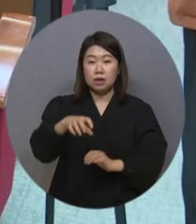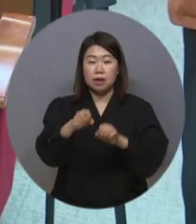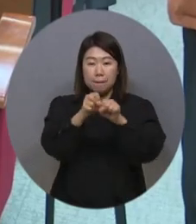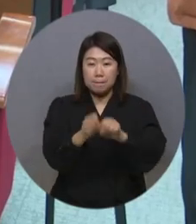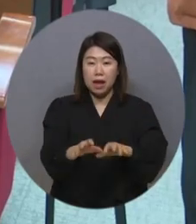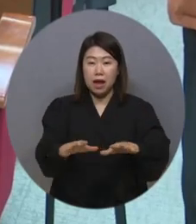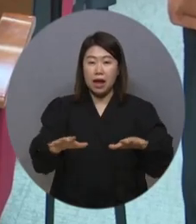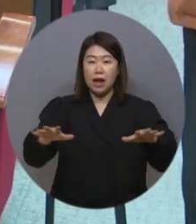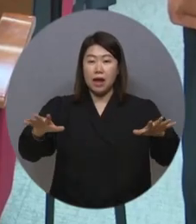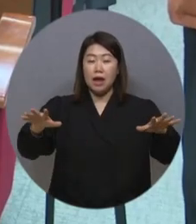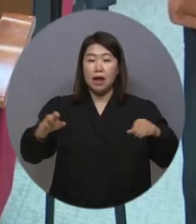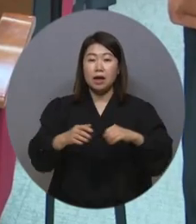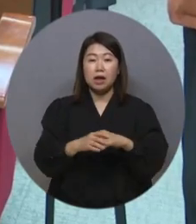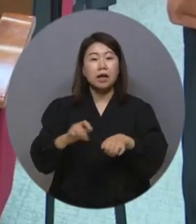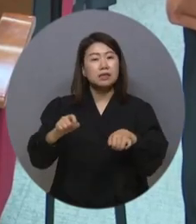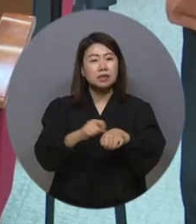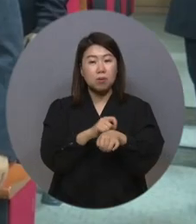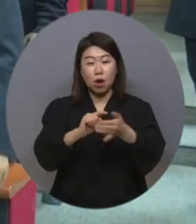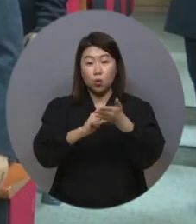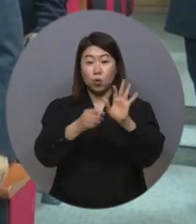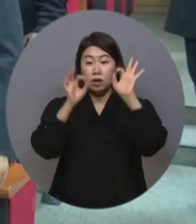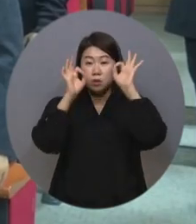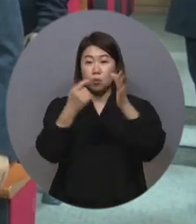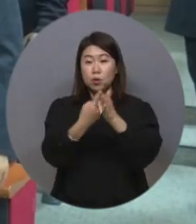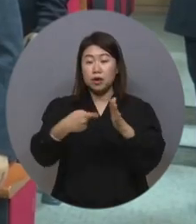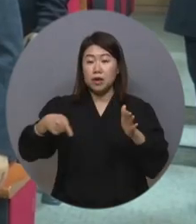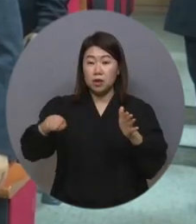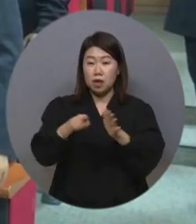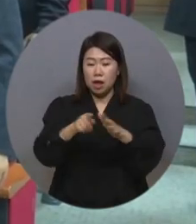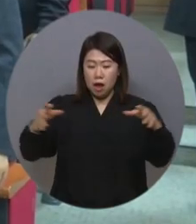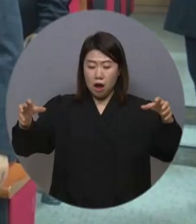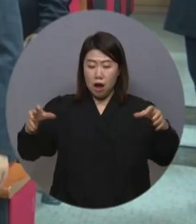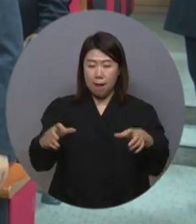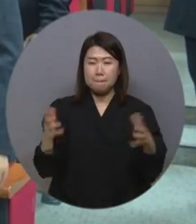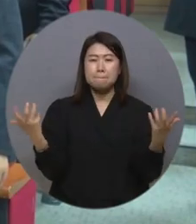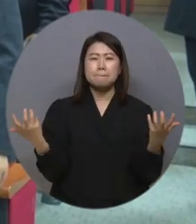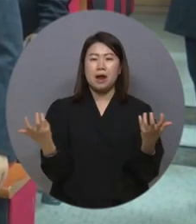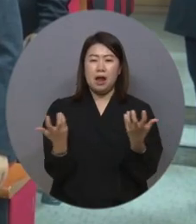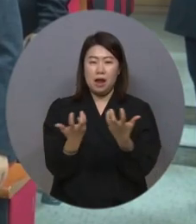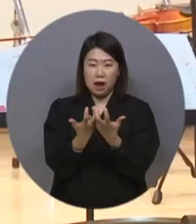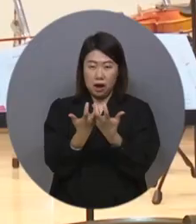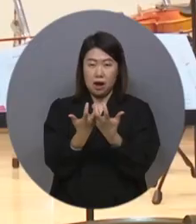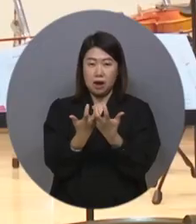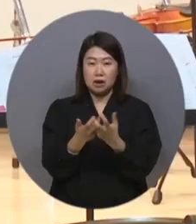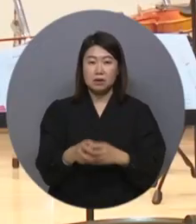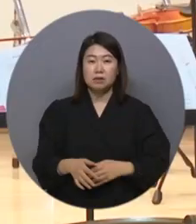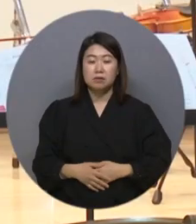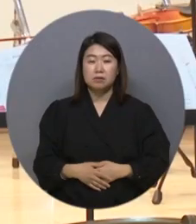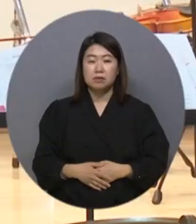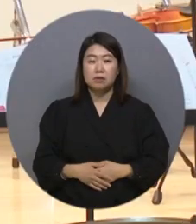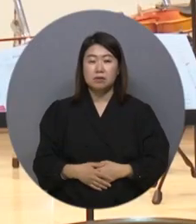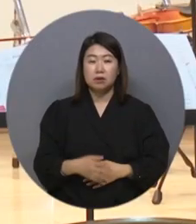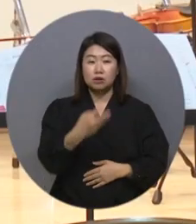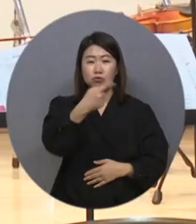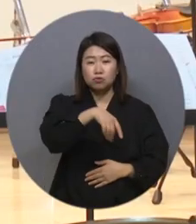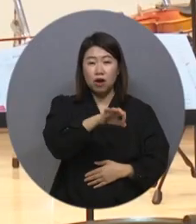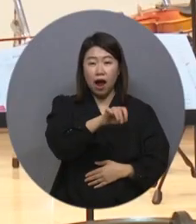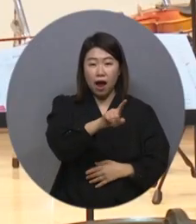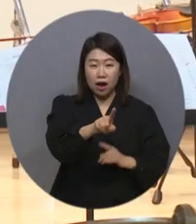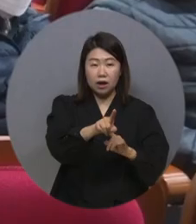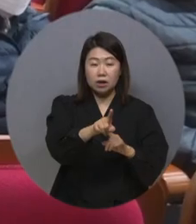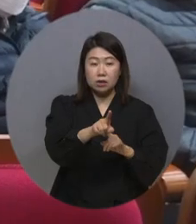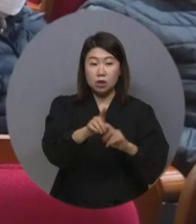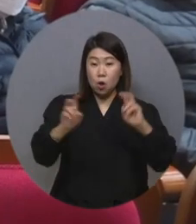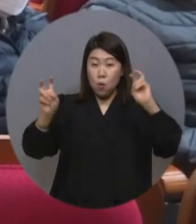특별한 오케스트라 공연을 보기 위해 모여든 사람들로 공연장이 가득 메워집니다. 루아 오케스트라는